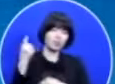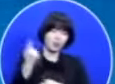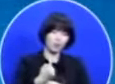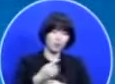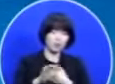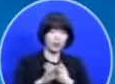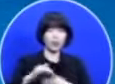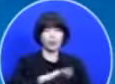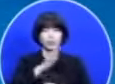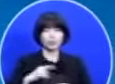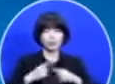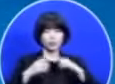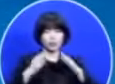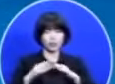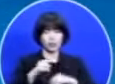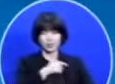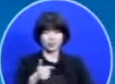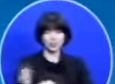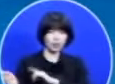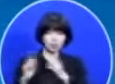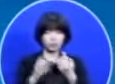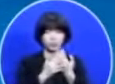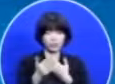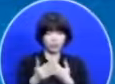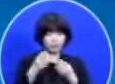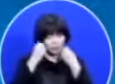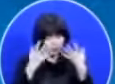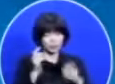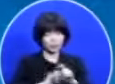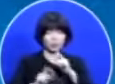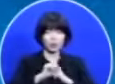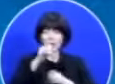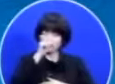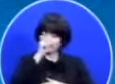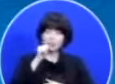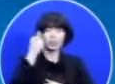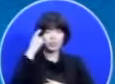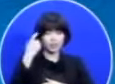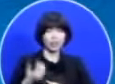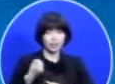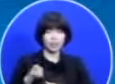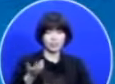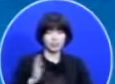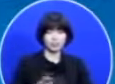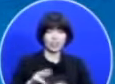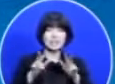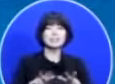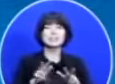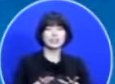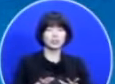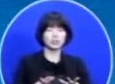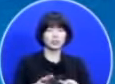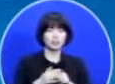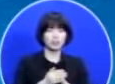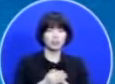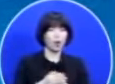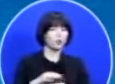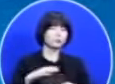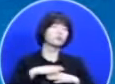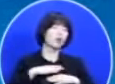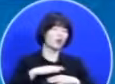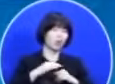교회가 크게 부음이 되고 새로워지고 더 좋아질 것이라고 생각했는데 지금은 무섭